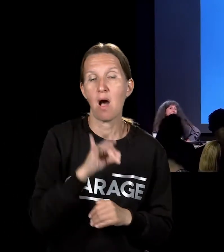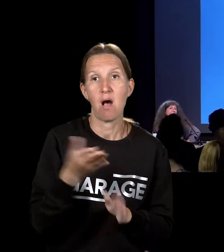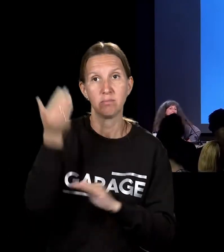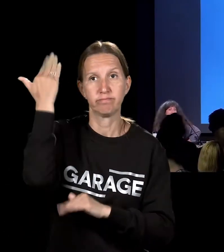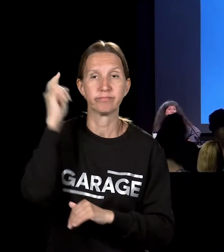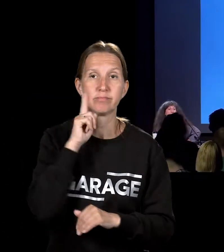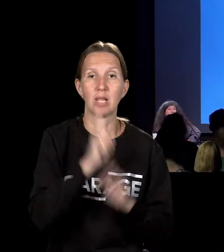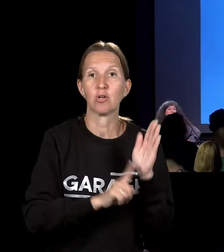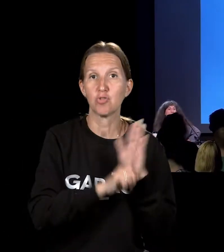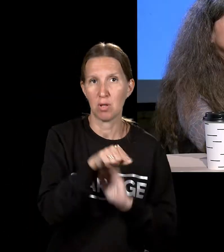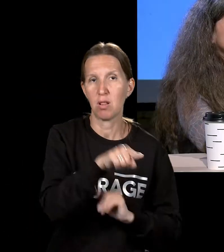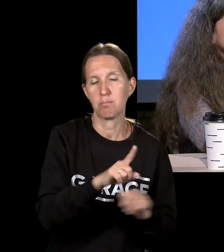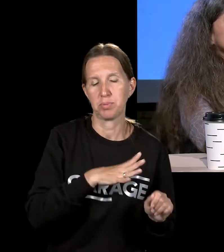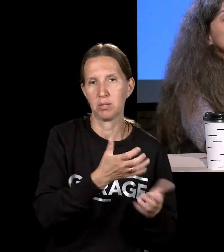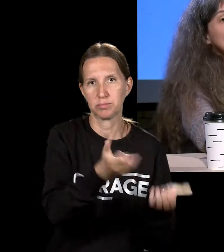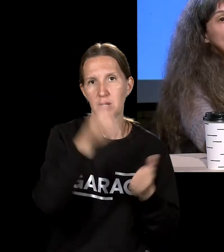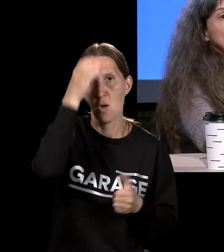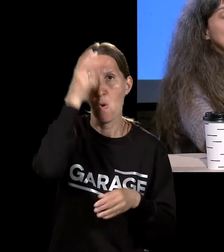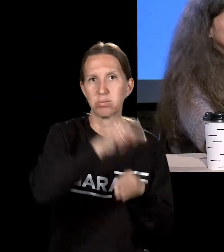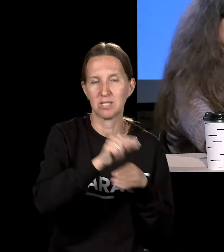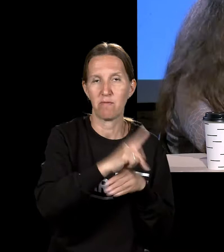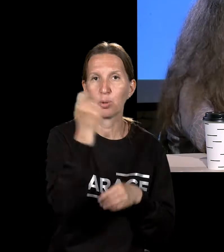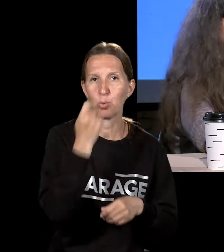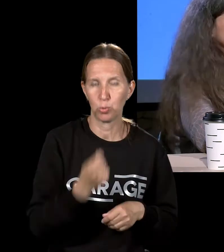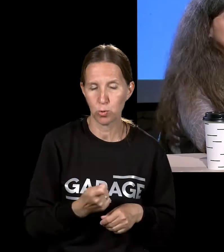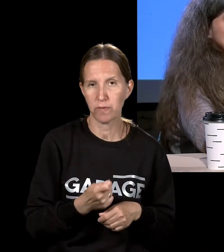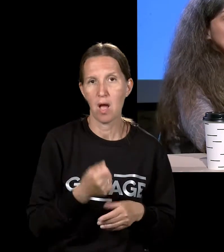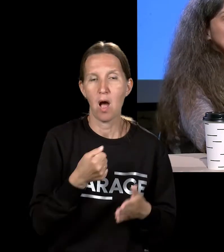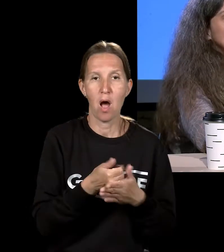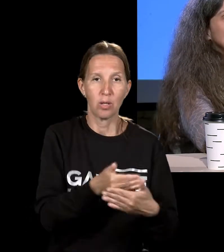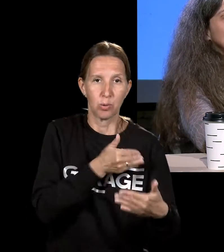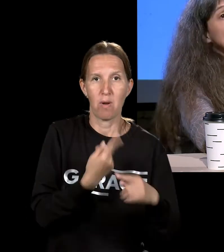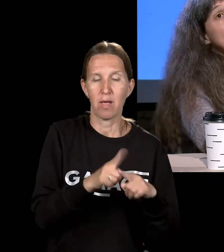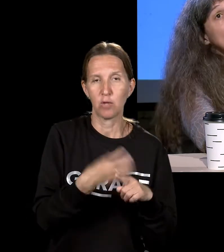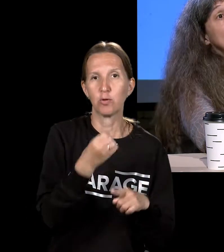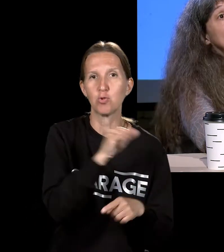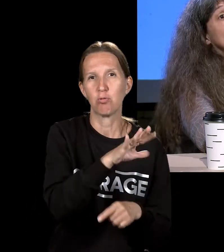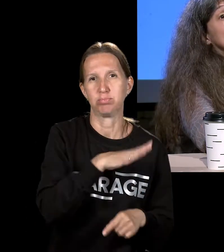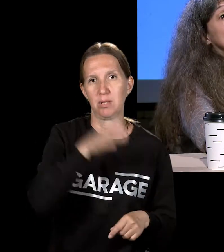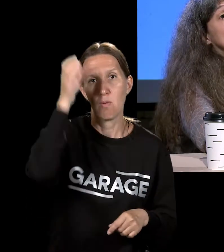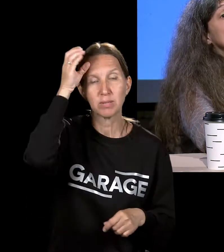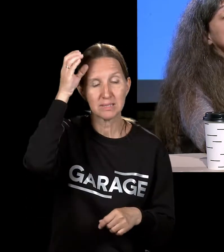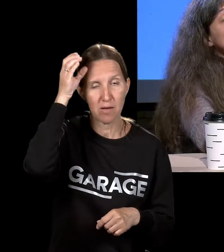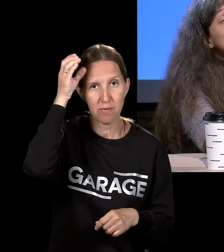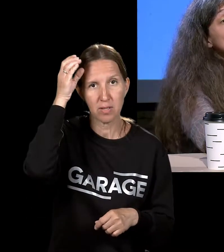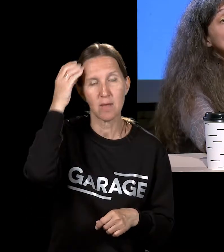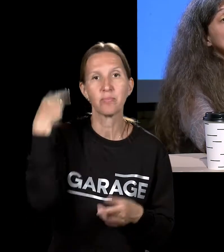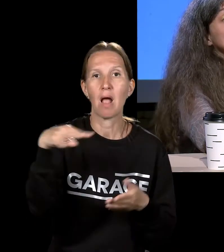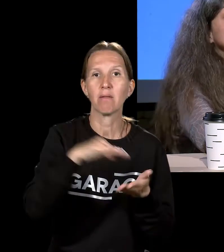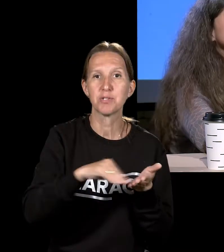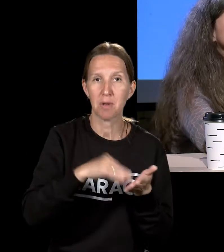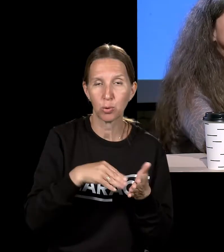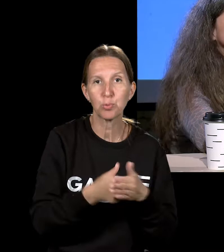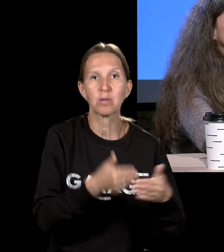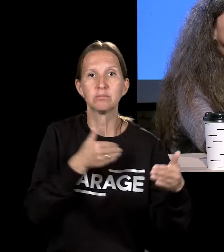он, он получил художественное образование, до этого еще получил образование в литературе